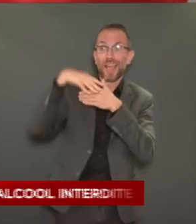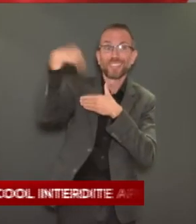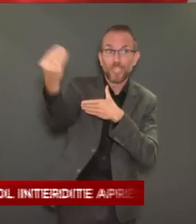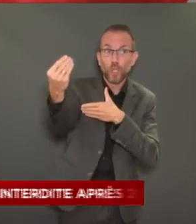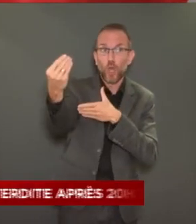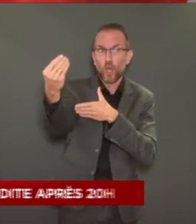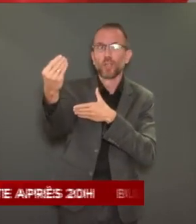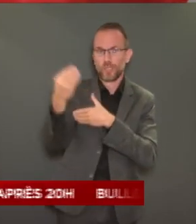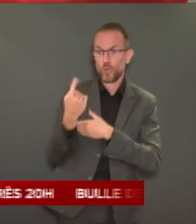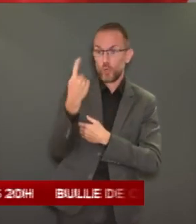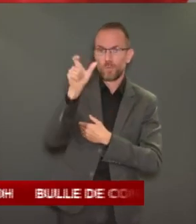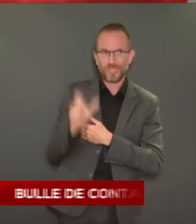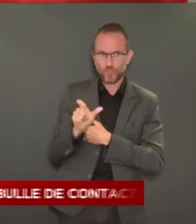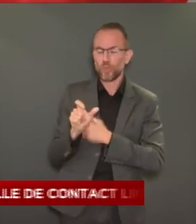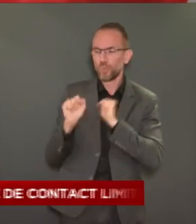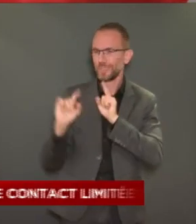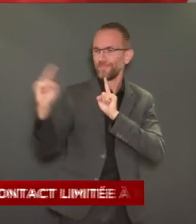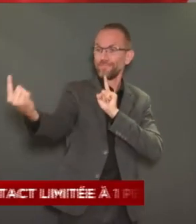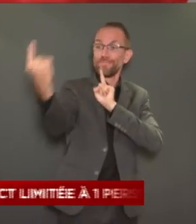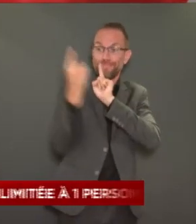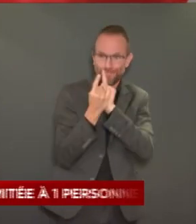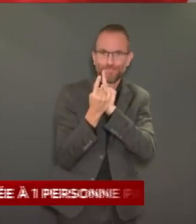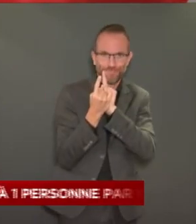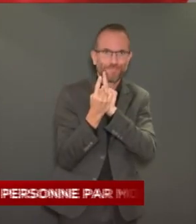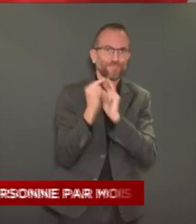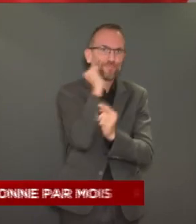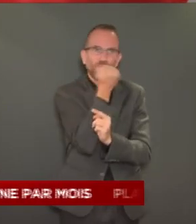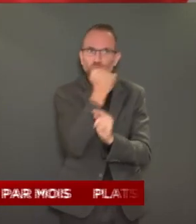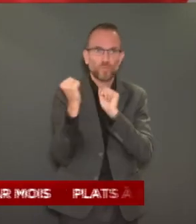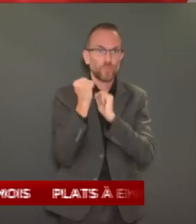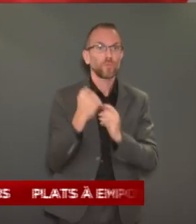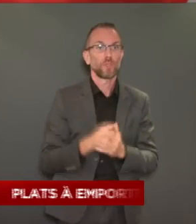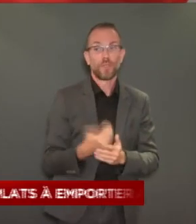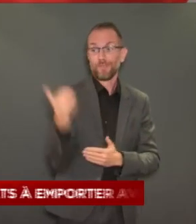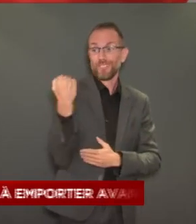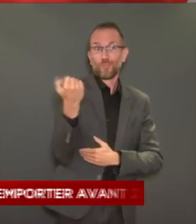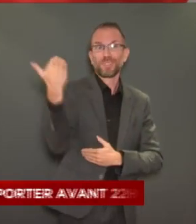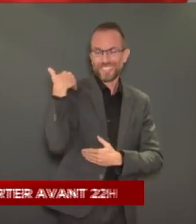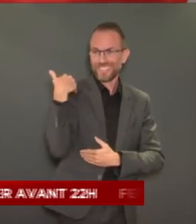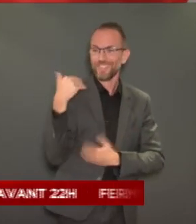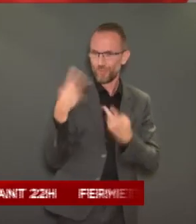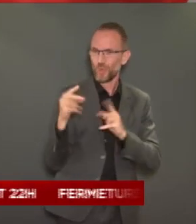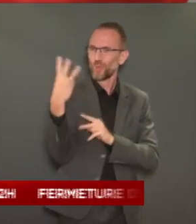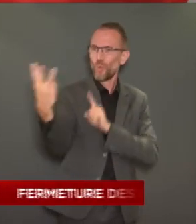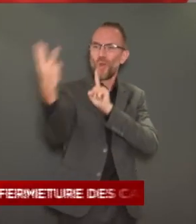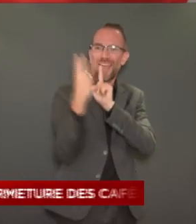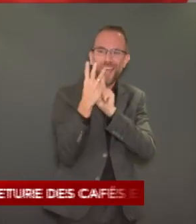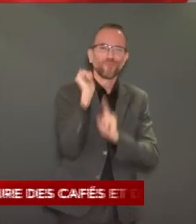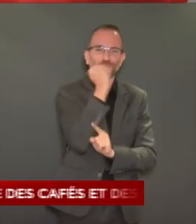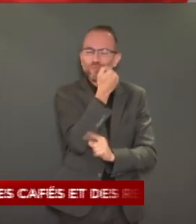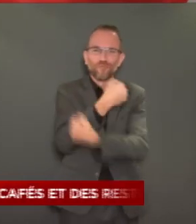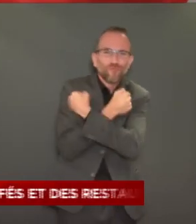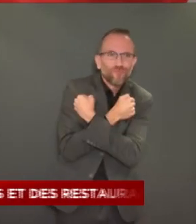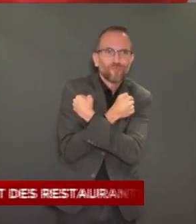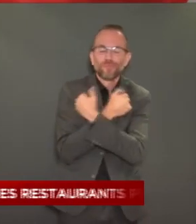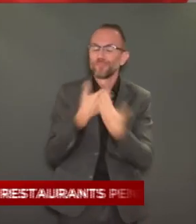La semaine passée, l'on a dit 3 personnes, mais le niveau d'alerte, hélas, est beaucoup plus élevé